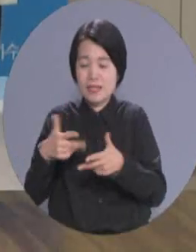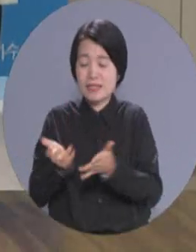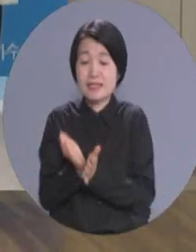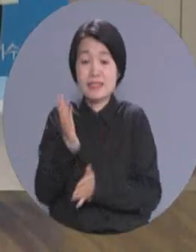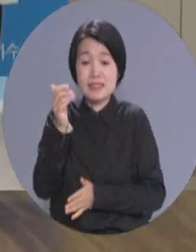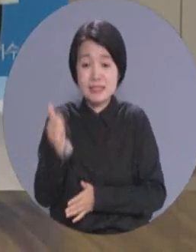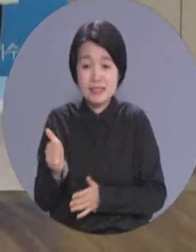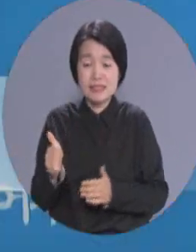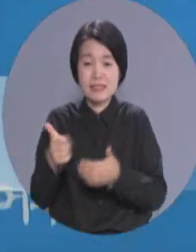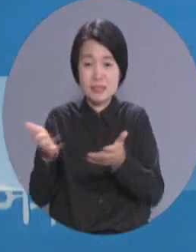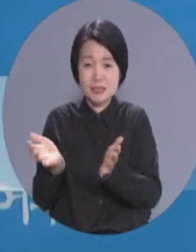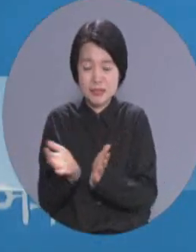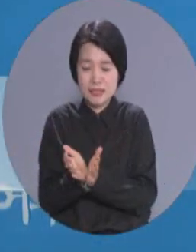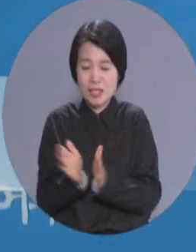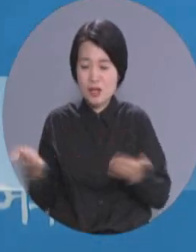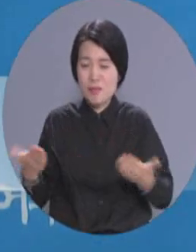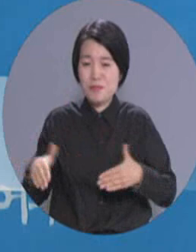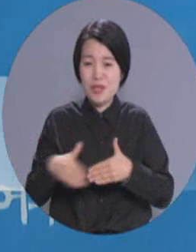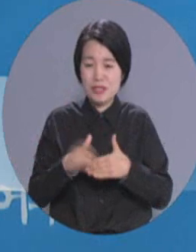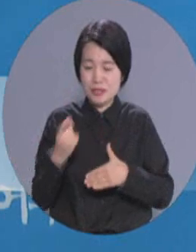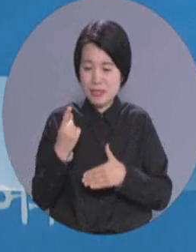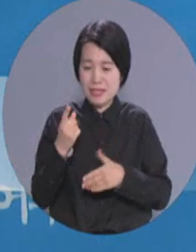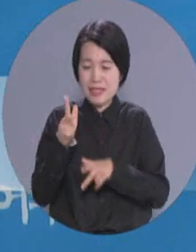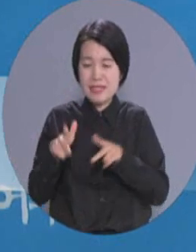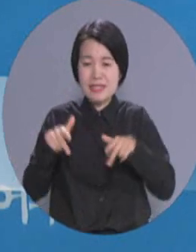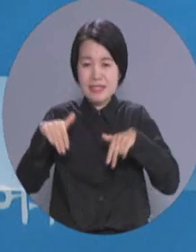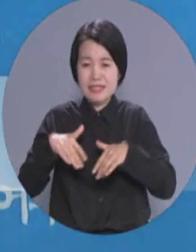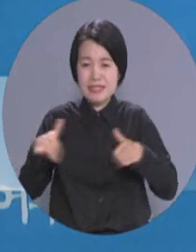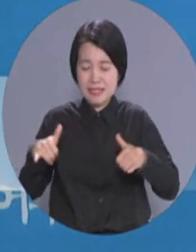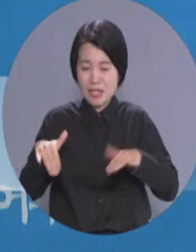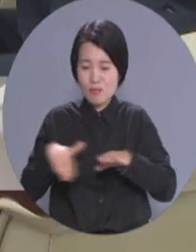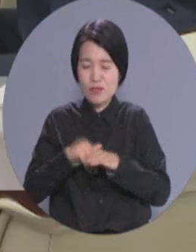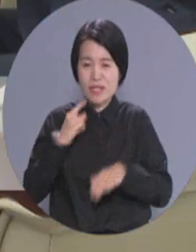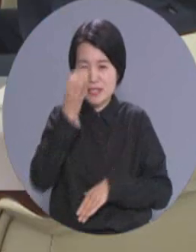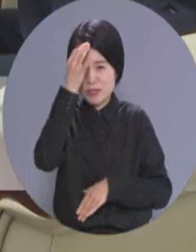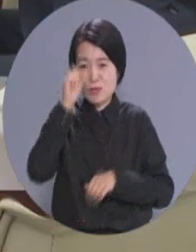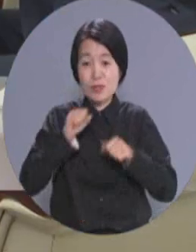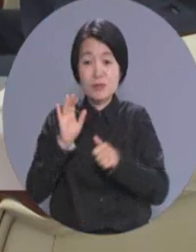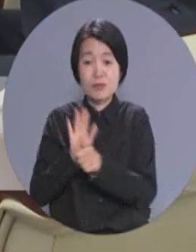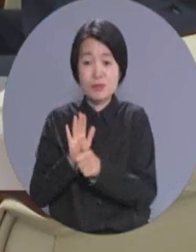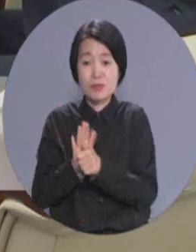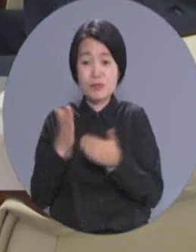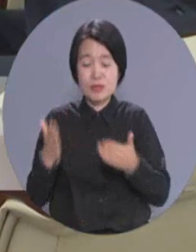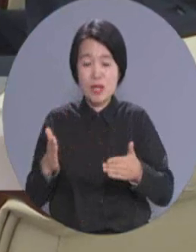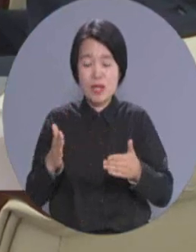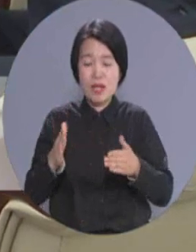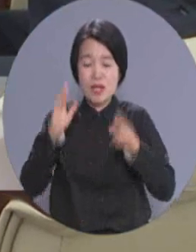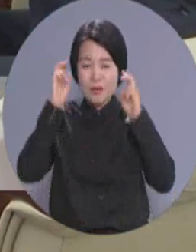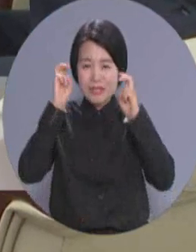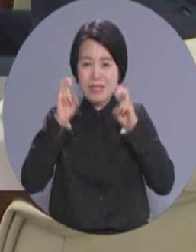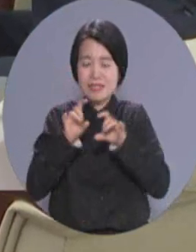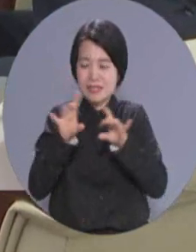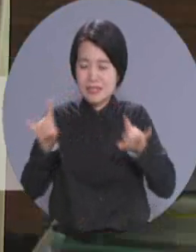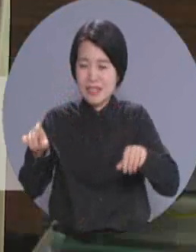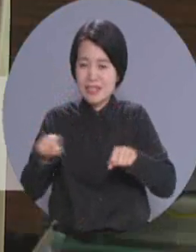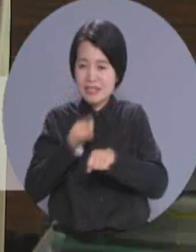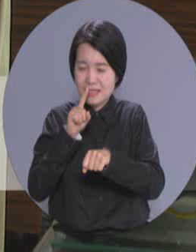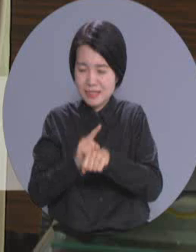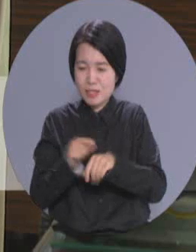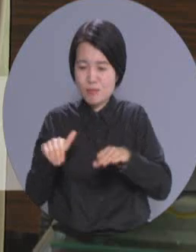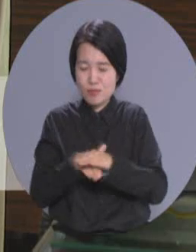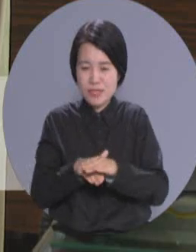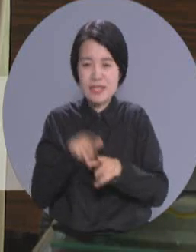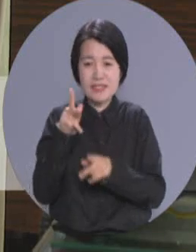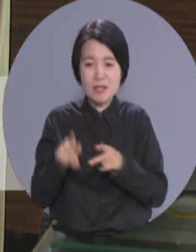협의회는 업무 협약을 통해 산단 근로자들의 문화예술 활동을 지원하고 회사마다 특색 있는 문화예술 사업을